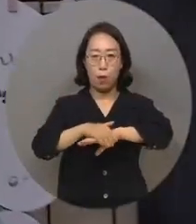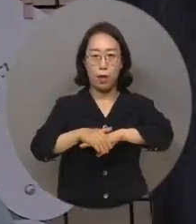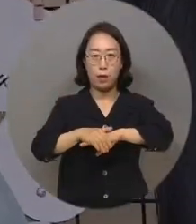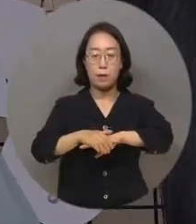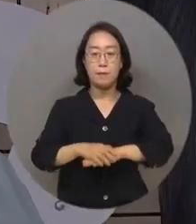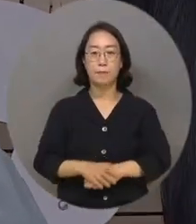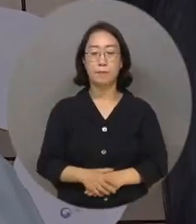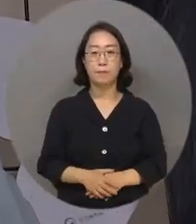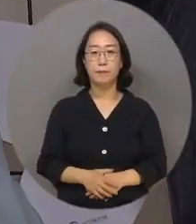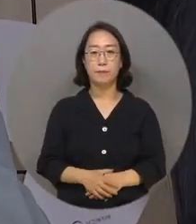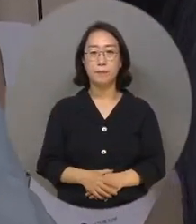최유라입니다